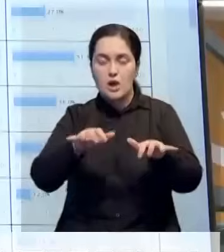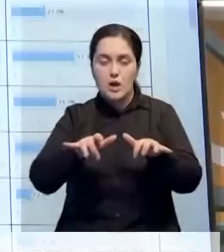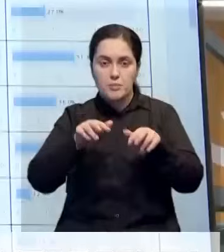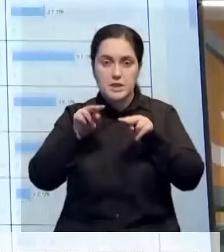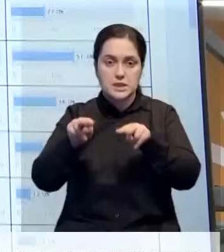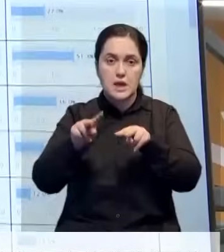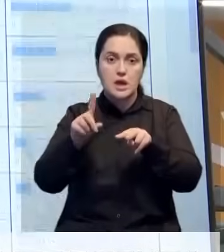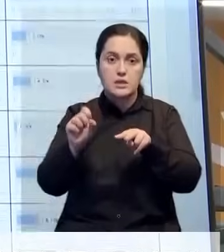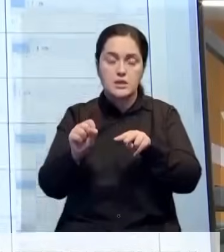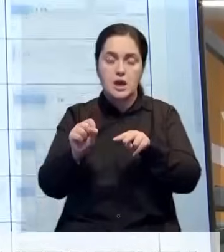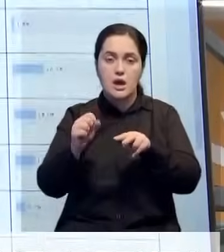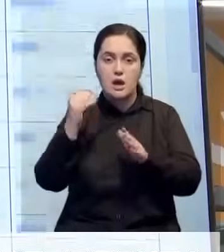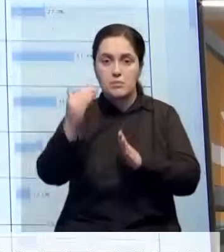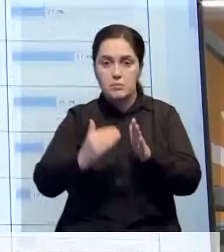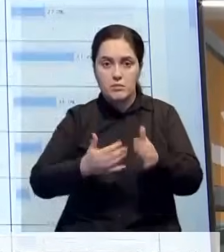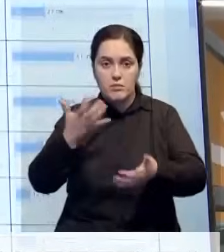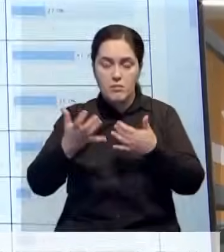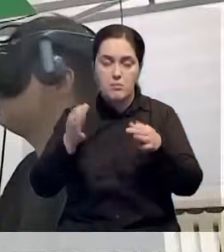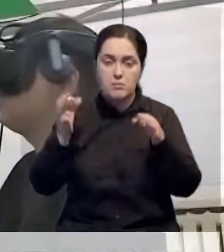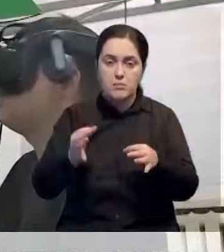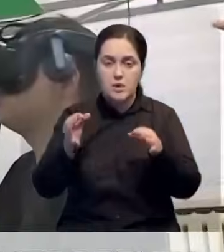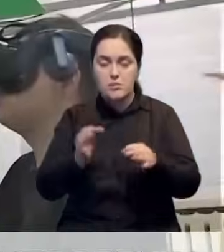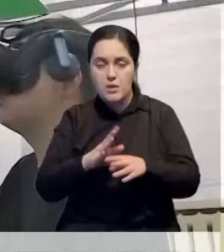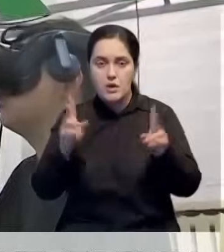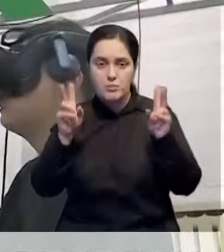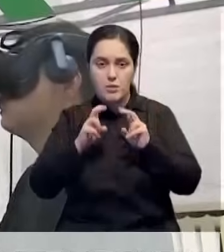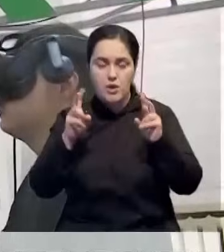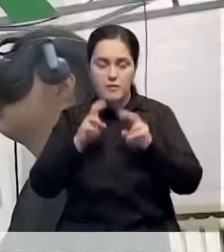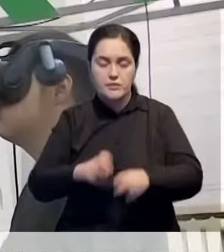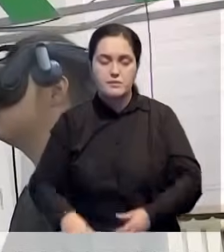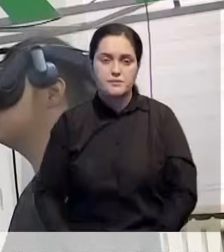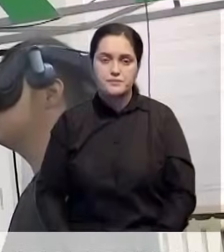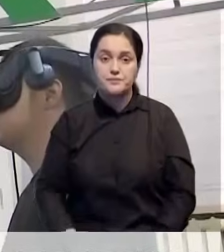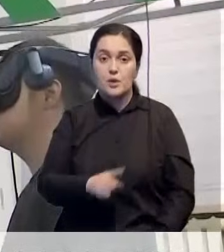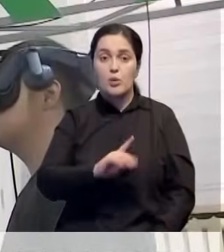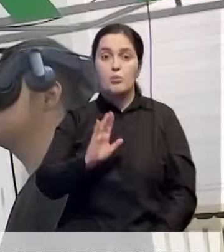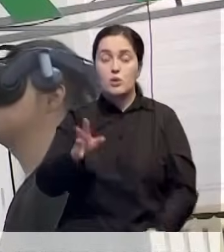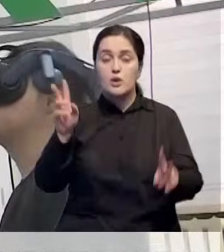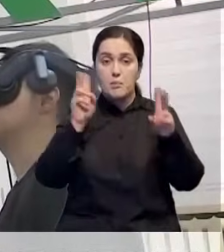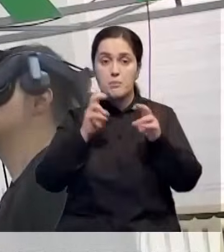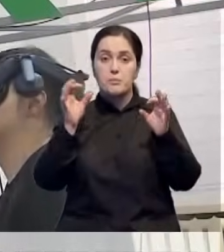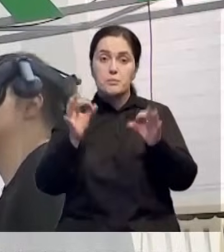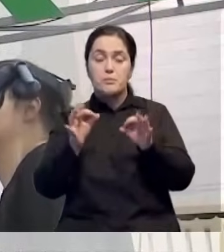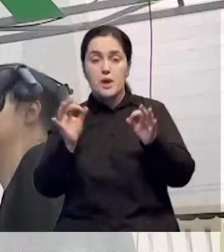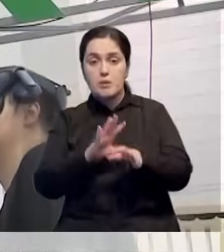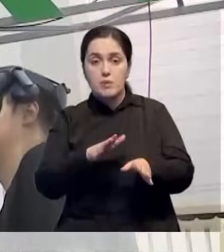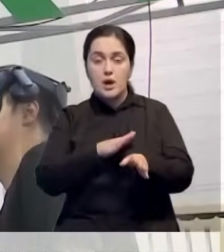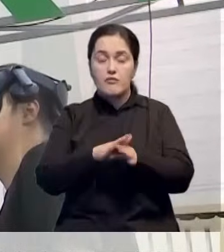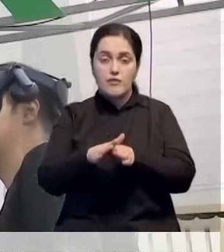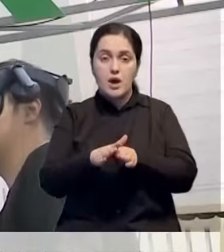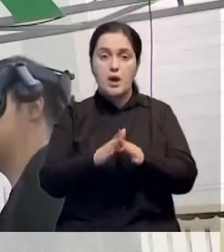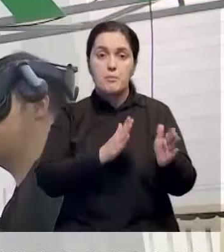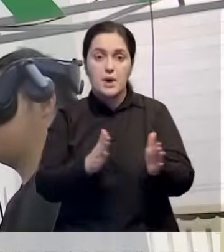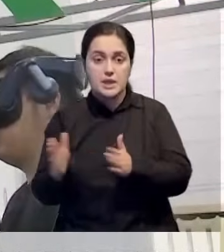за алгоритмом разборки и сборки. Он будет проверять, как правильно выполнены те или иные действия, последовательность ли